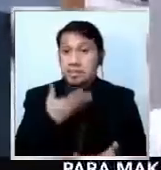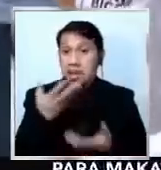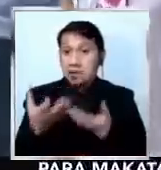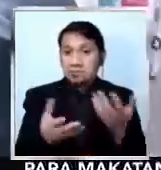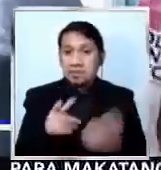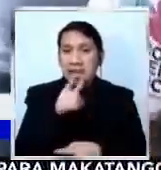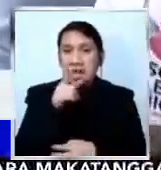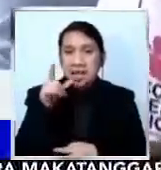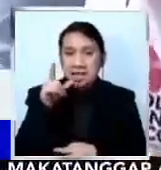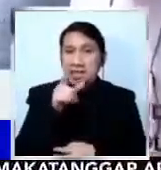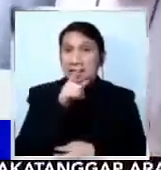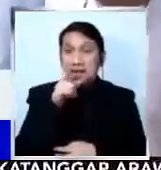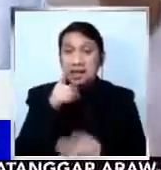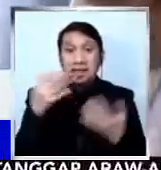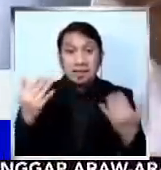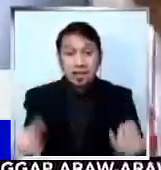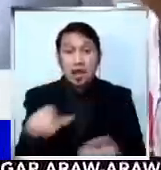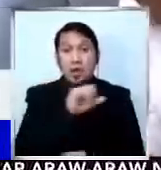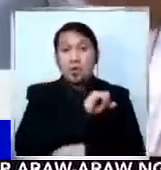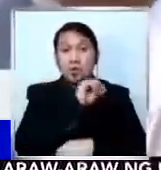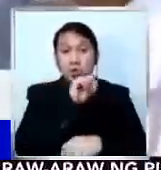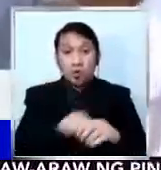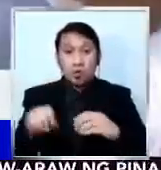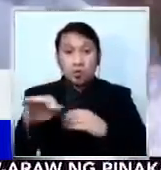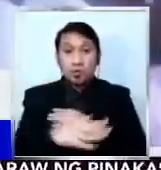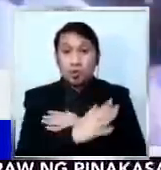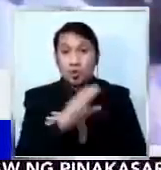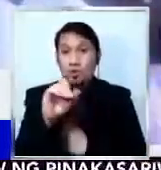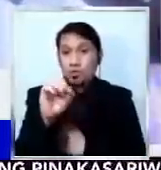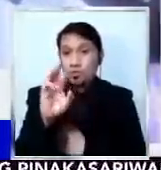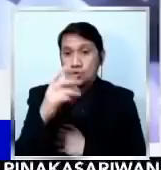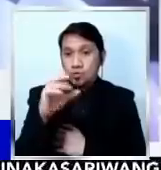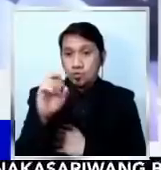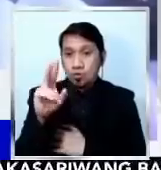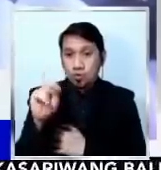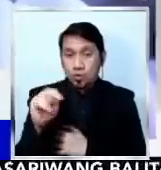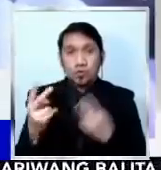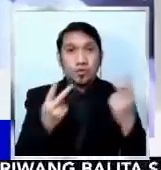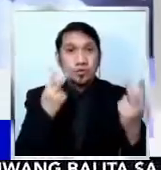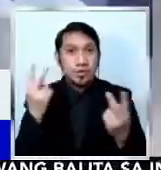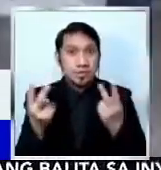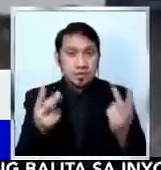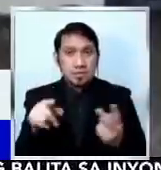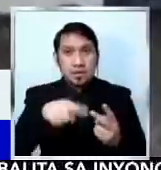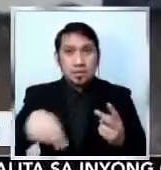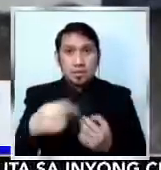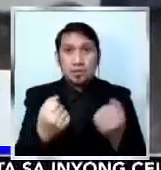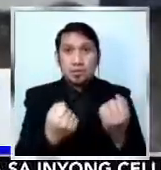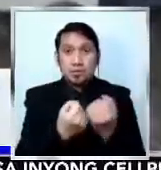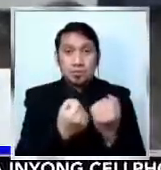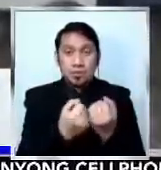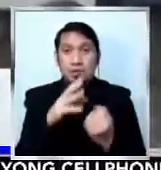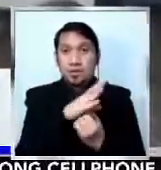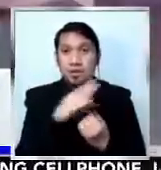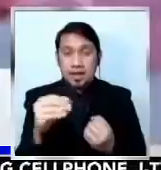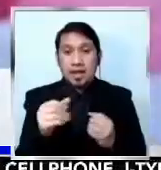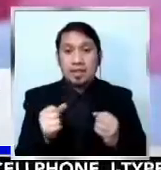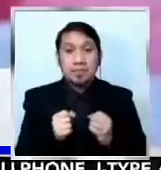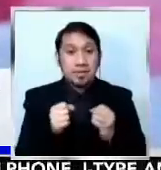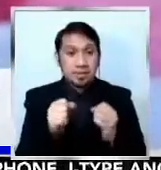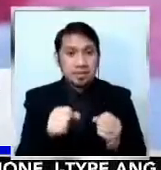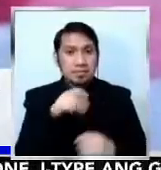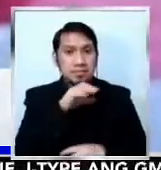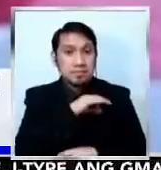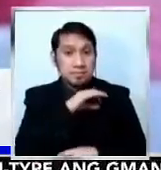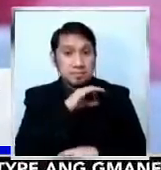Nasa Sorsogon ngayong araw si Vice President Lenny Robredo para bisitahin ang kanyang mga taga-suporta at mga street vendor beneficiary ng